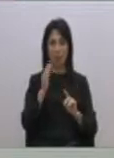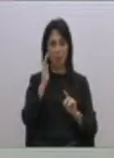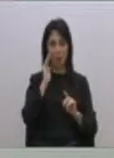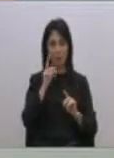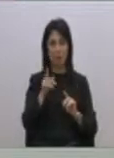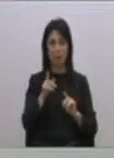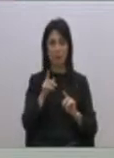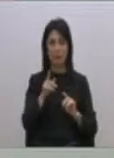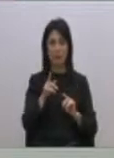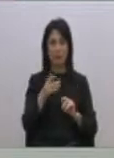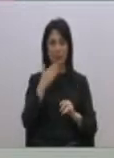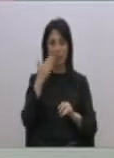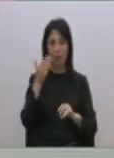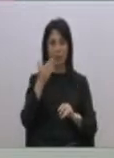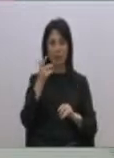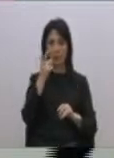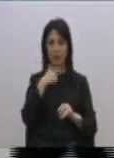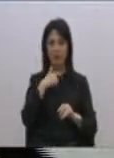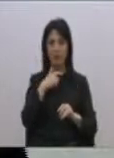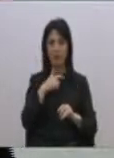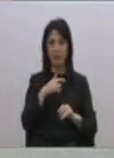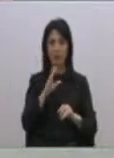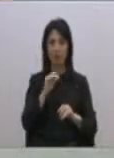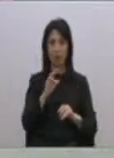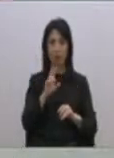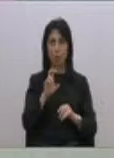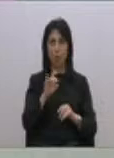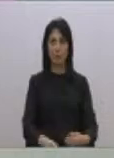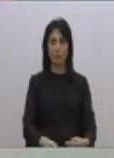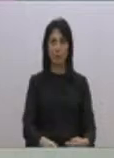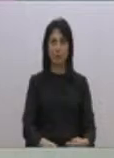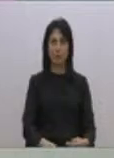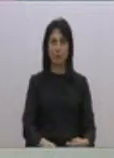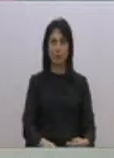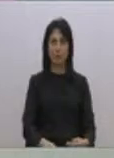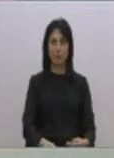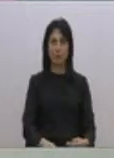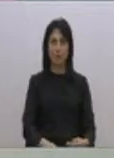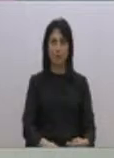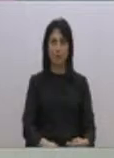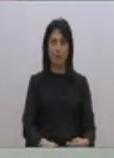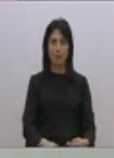მოსმენით მომხსენებელი ბატონი დავით სონგულაშვილი.